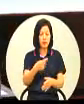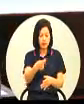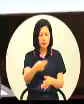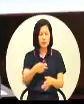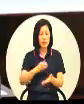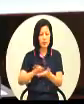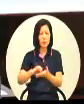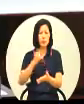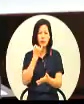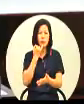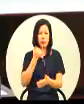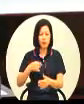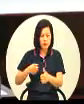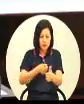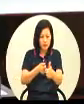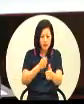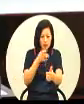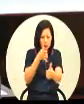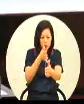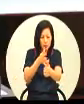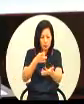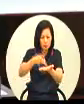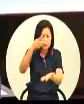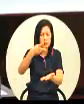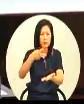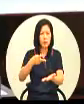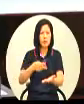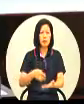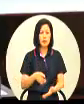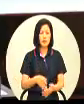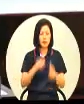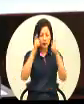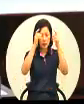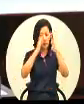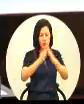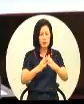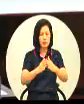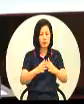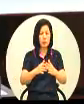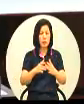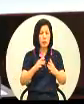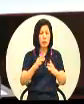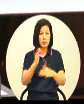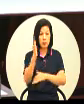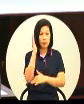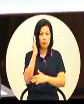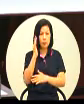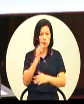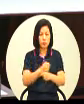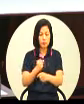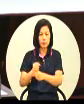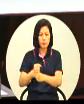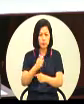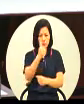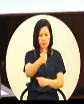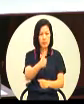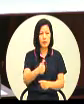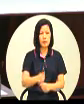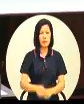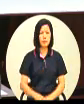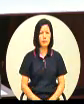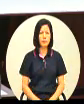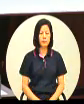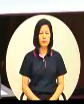事厅又追踪了第二次了，我希望我们的高雄市政府的办事效率能够好一点，谢谢。第二个议